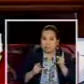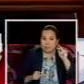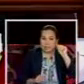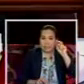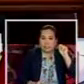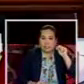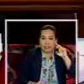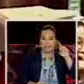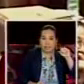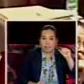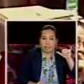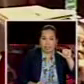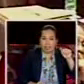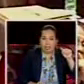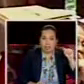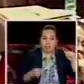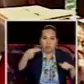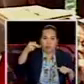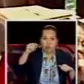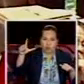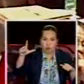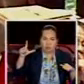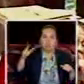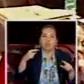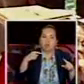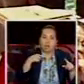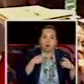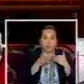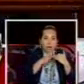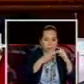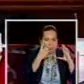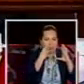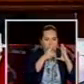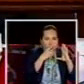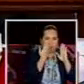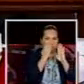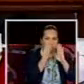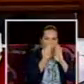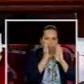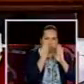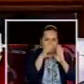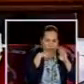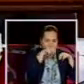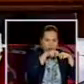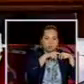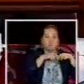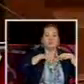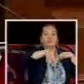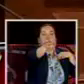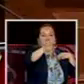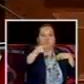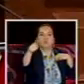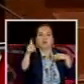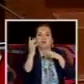sa pinto ng Andaya Hall at nahandun ho yung sila sa bandang harap. Nakita niyo po